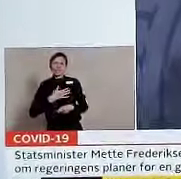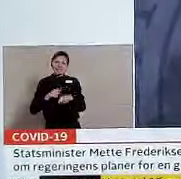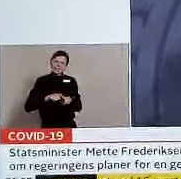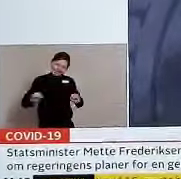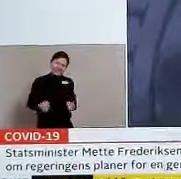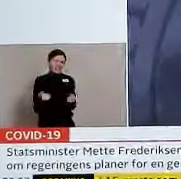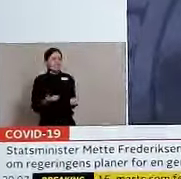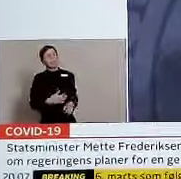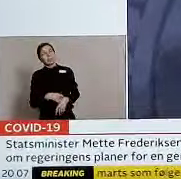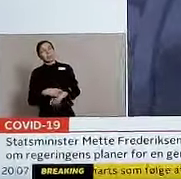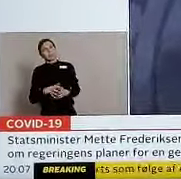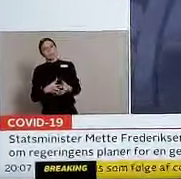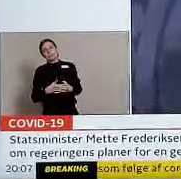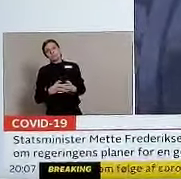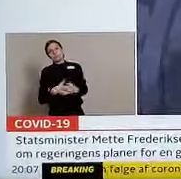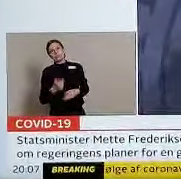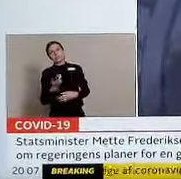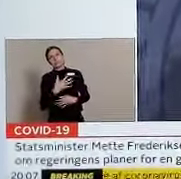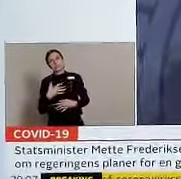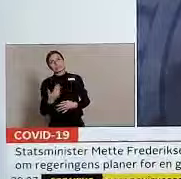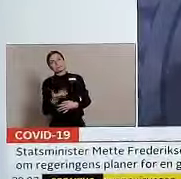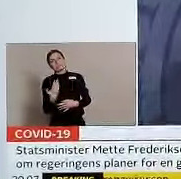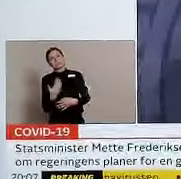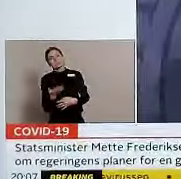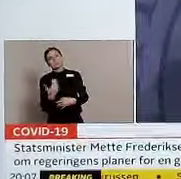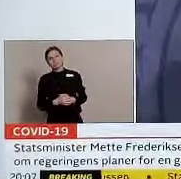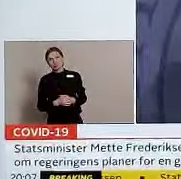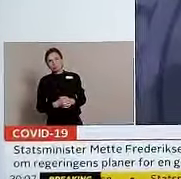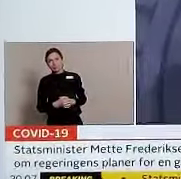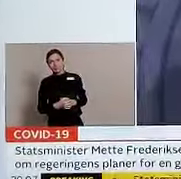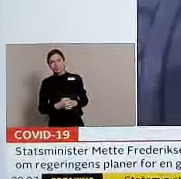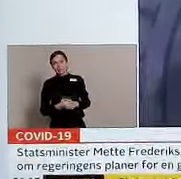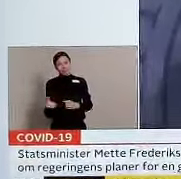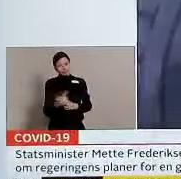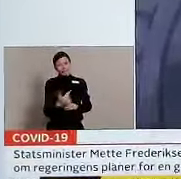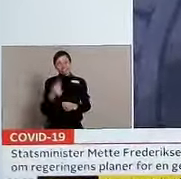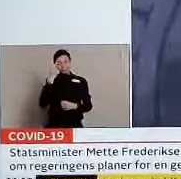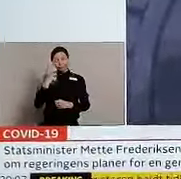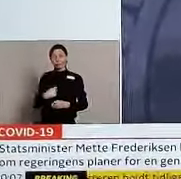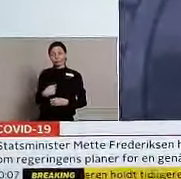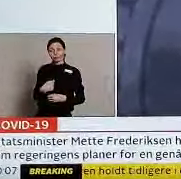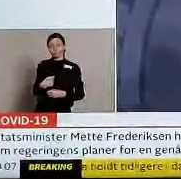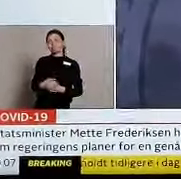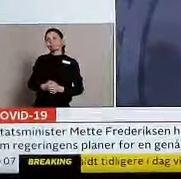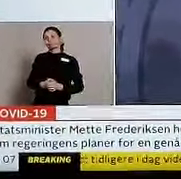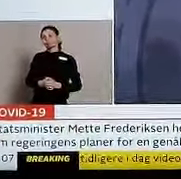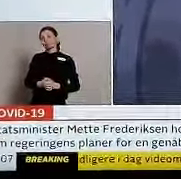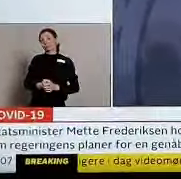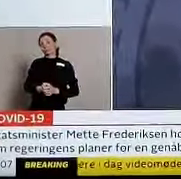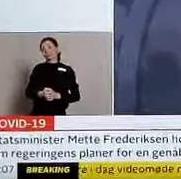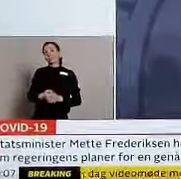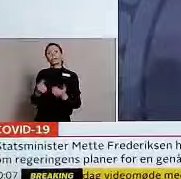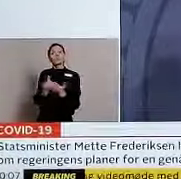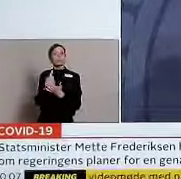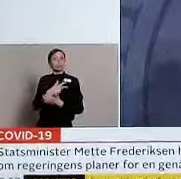المصابين في فيروس الكورونا، تقول إذا استمر الانخفاض في عدد